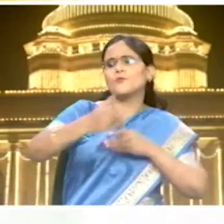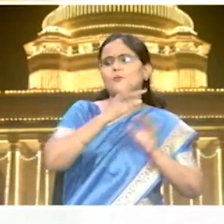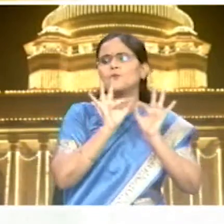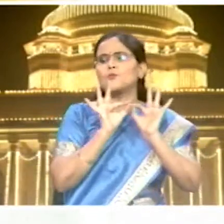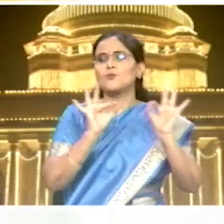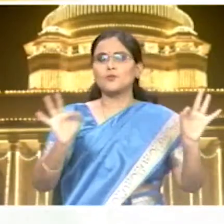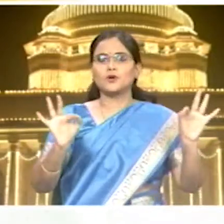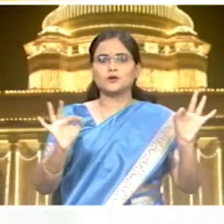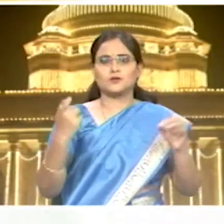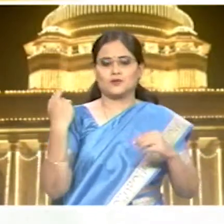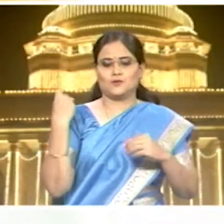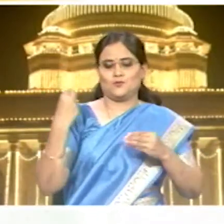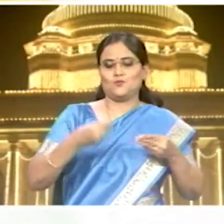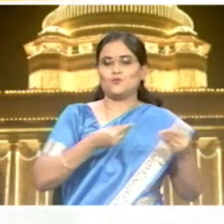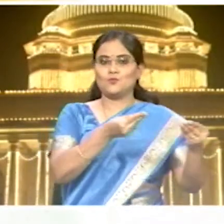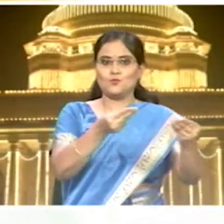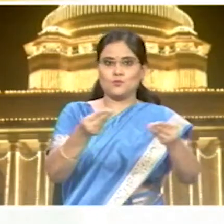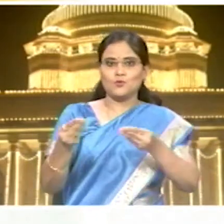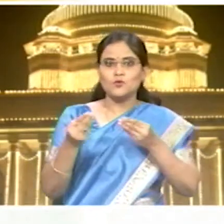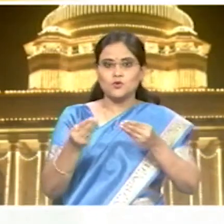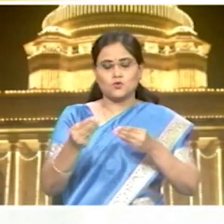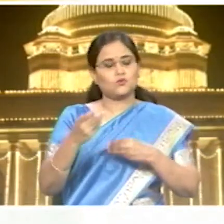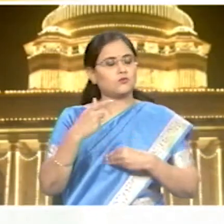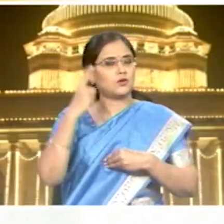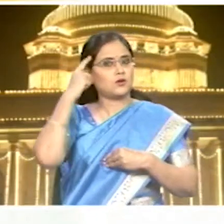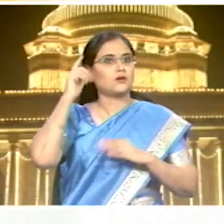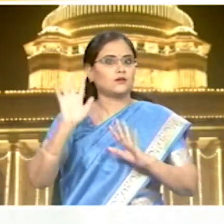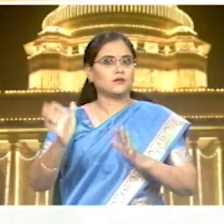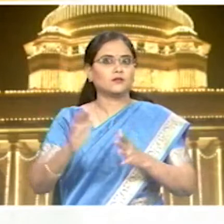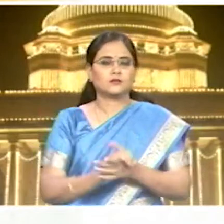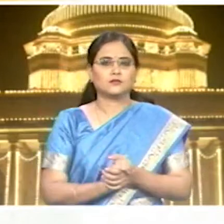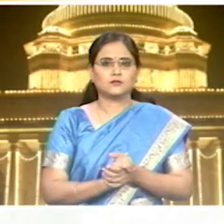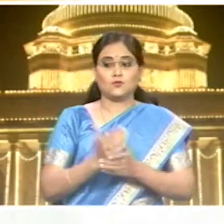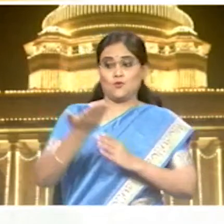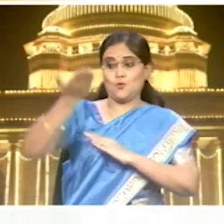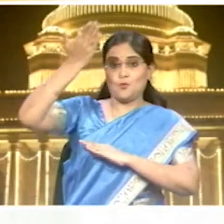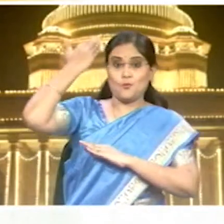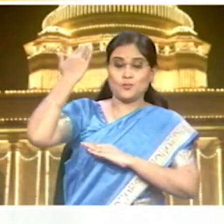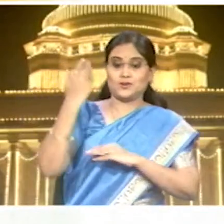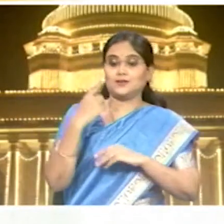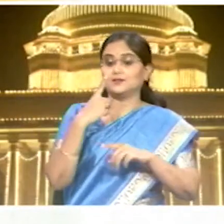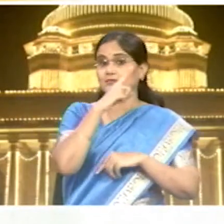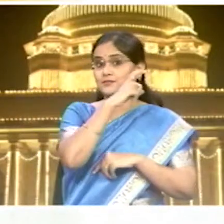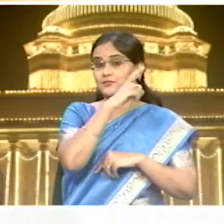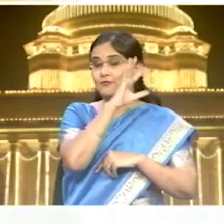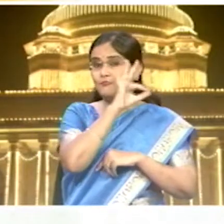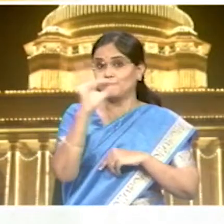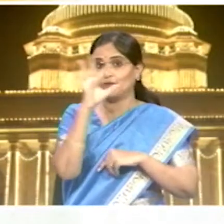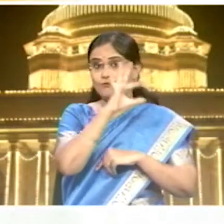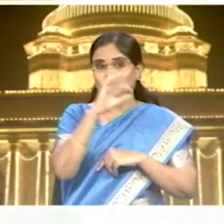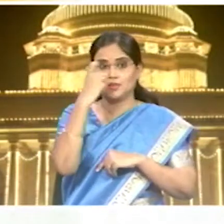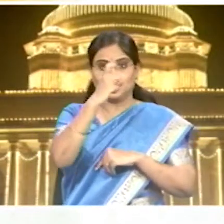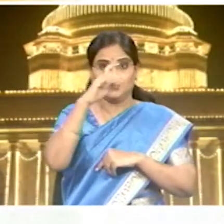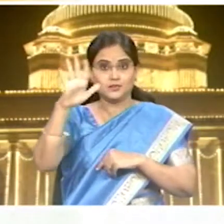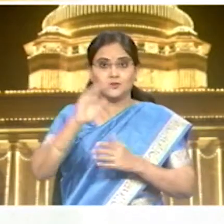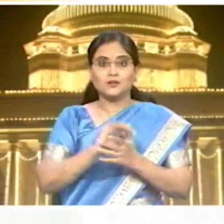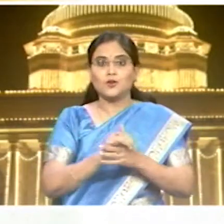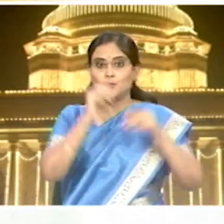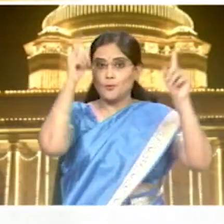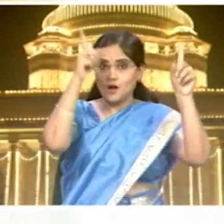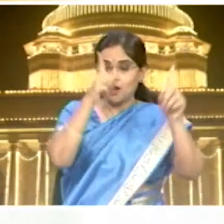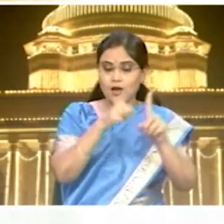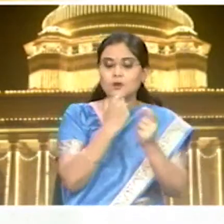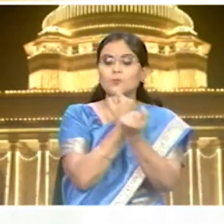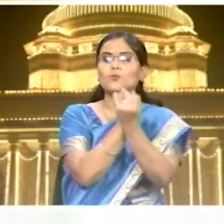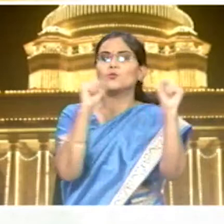अधिकार संपन्न बनाने के पक्षधर थे। पिछले 75 सप्ताह से हमारे देश में स्वाधीनता संग्राम के